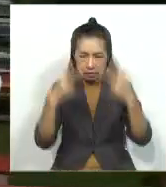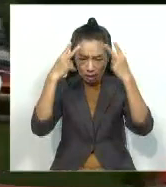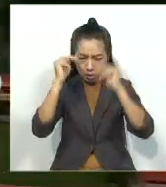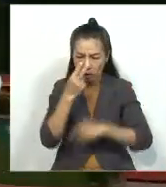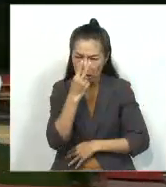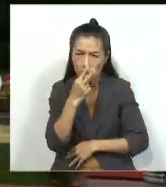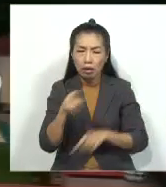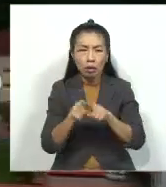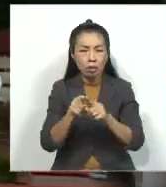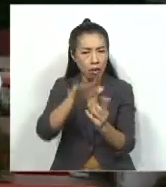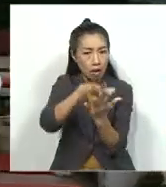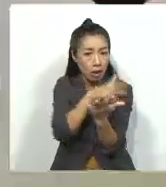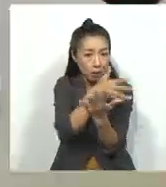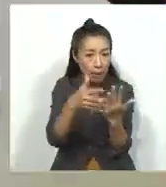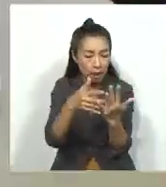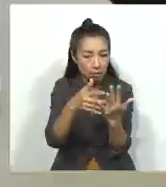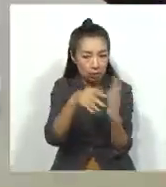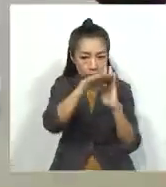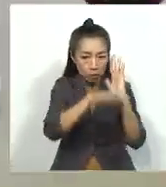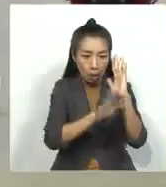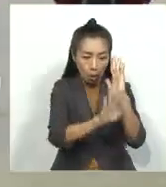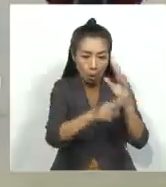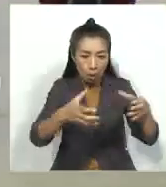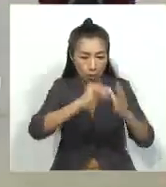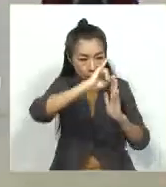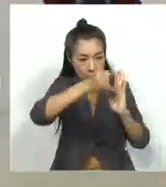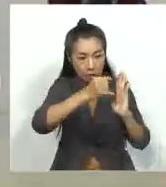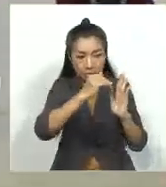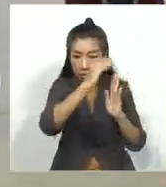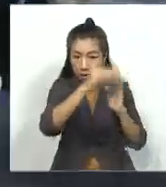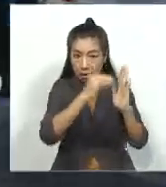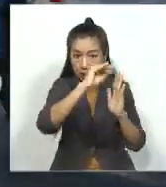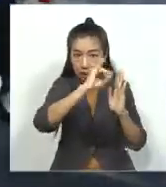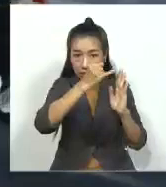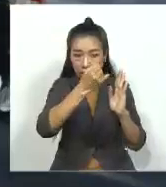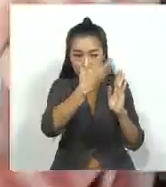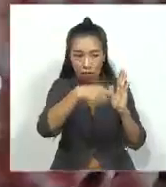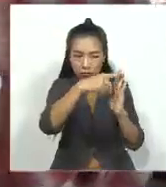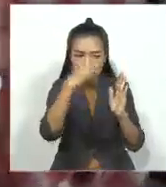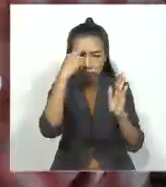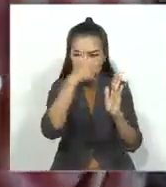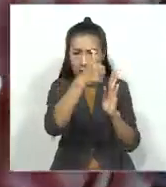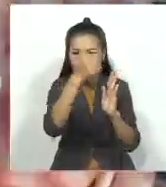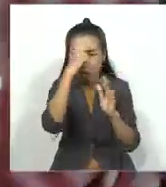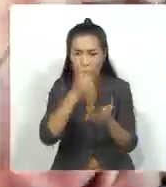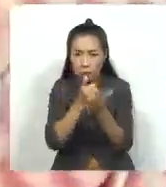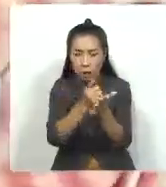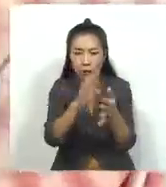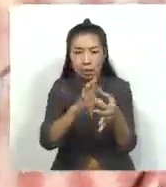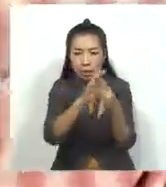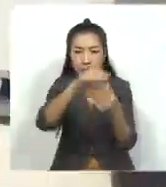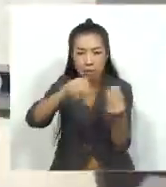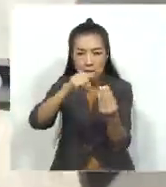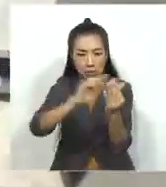การพัฒนาเชิงนโยบายกลุ่มจังหวัดภาคเหนือตอนบน1ที่ตั้งอยู่บนเส้นทางแนวระเบียงเศรษฐกิจเหนือใต้เพื่อเชื่อมโยงเศรษ